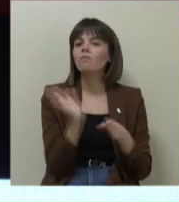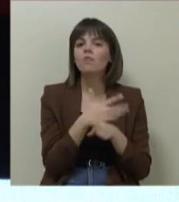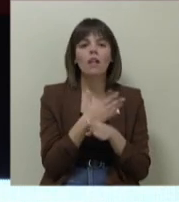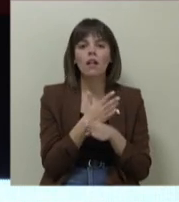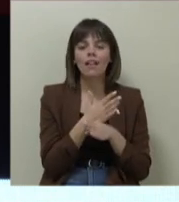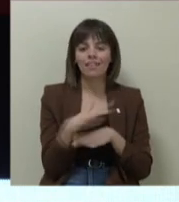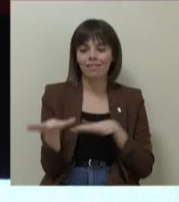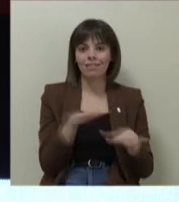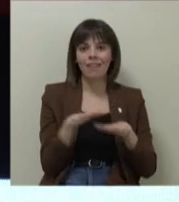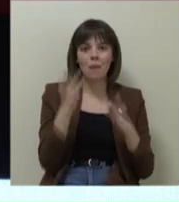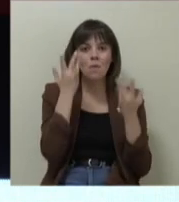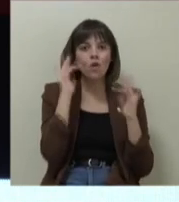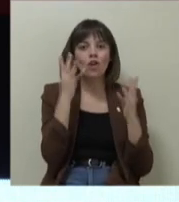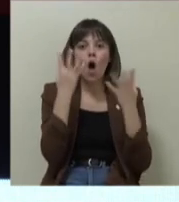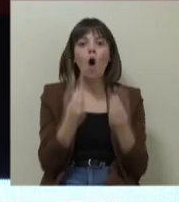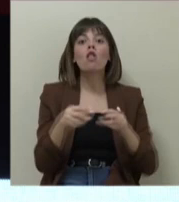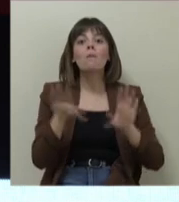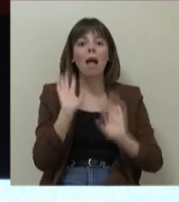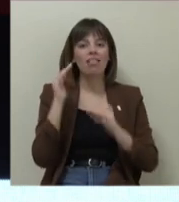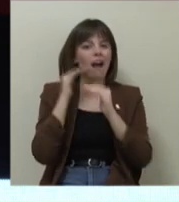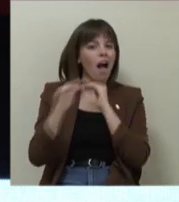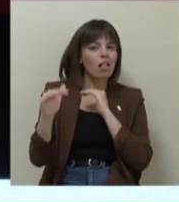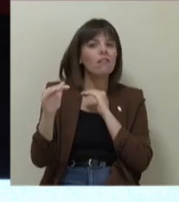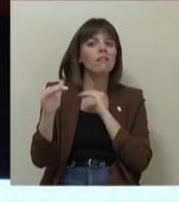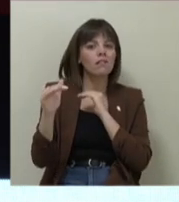Çünkü deprem kültürü olmayan halk